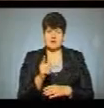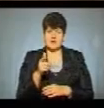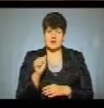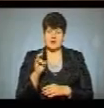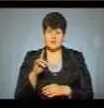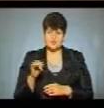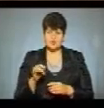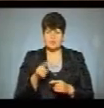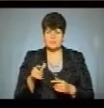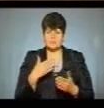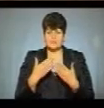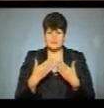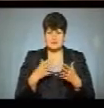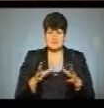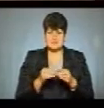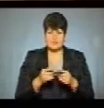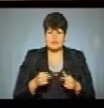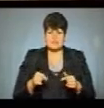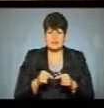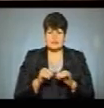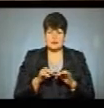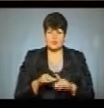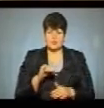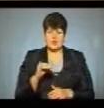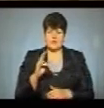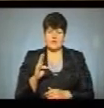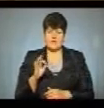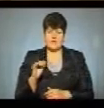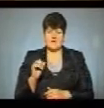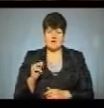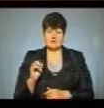людьми спілкується співорганізаторка акції Юлія Ковальчук.